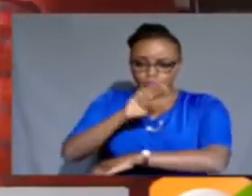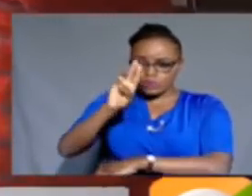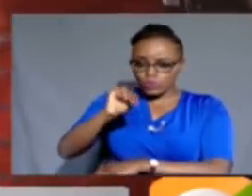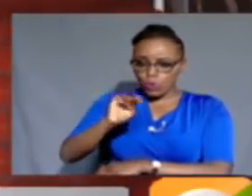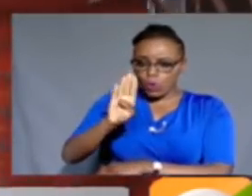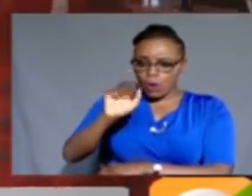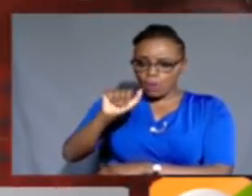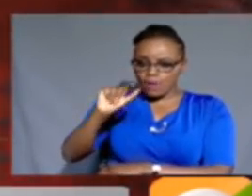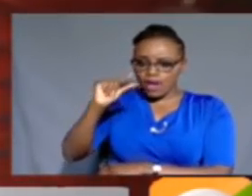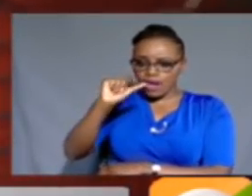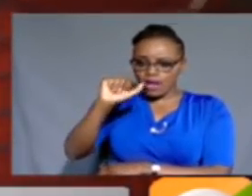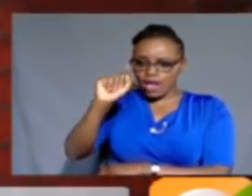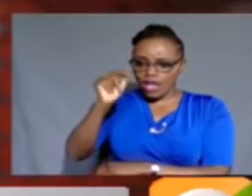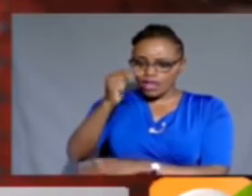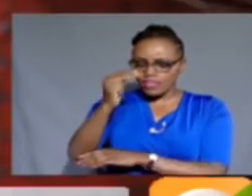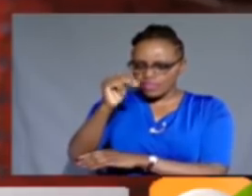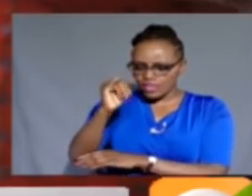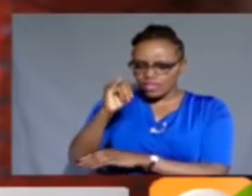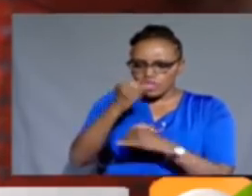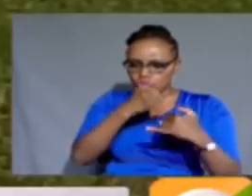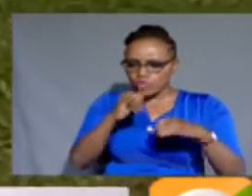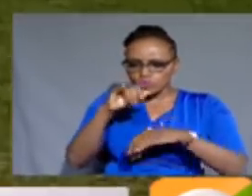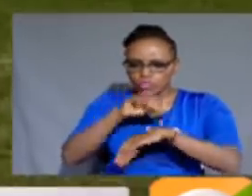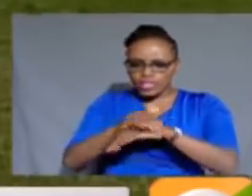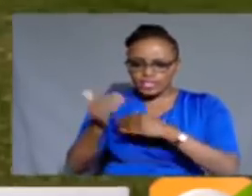Mbagathi kutafuta huduma za kujifungua.